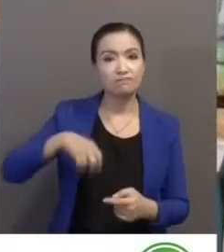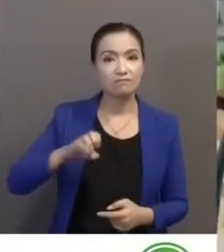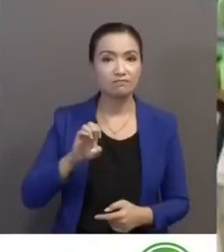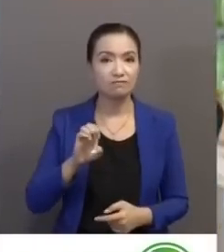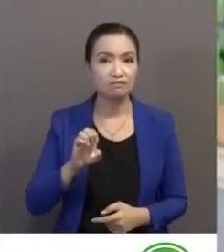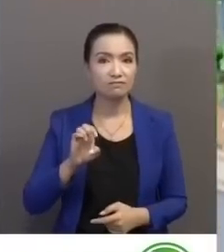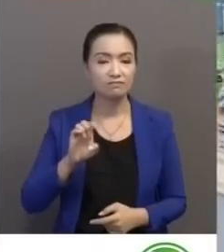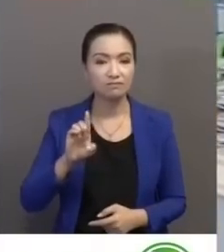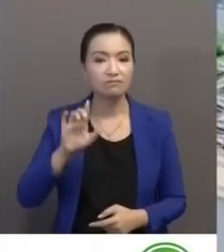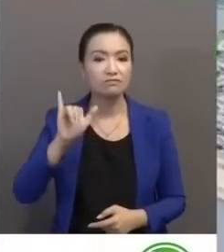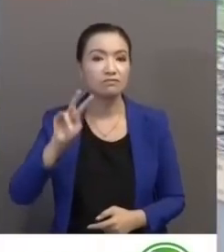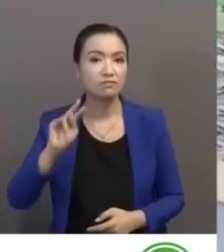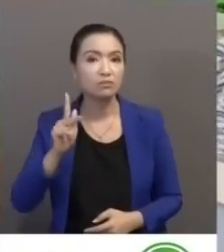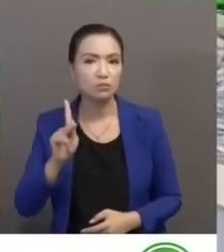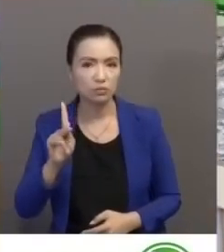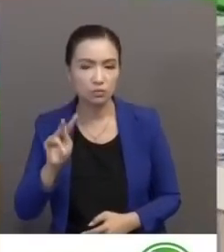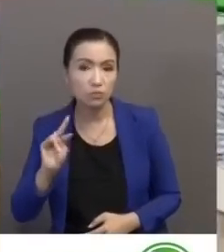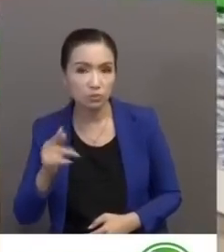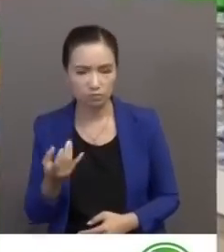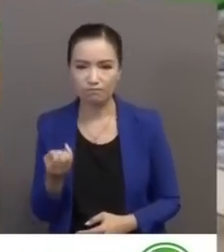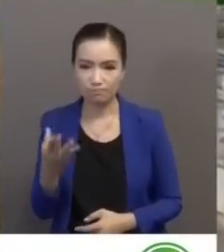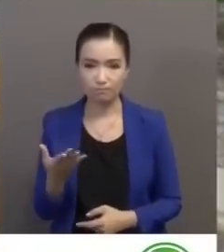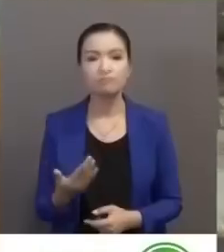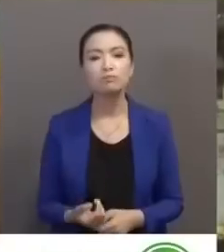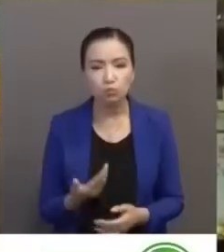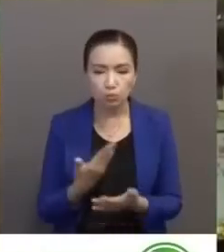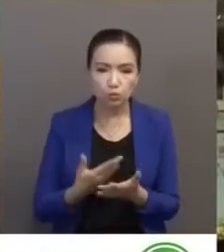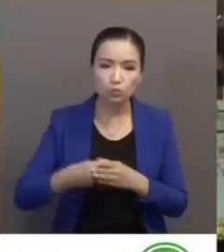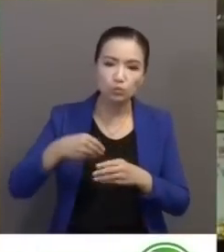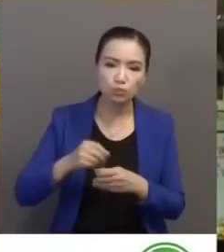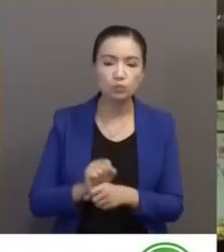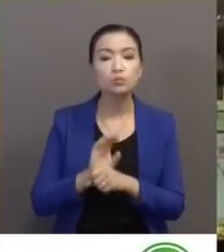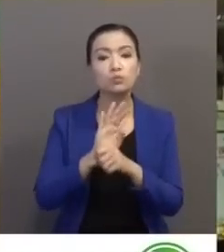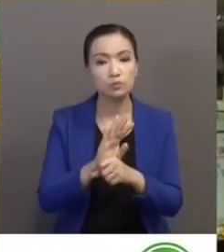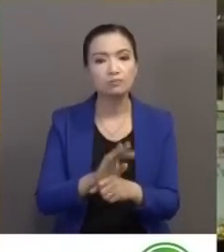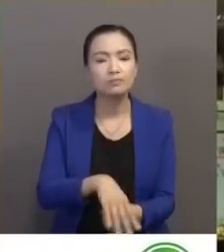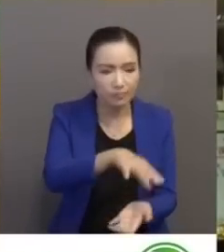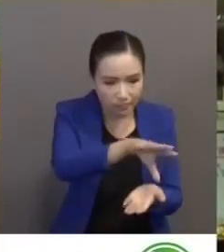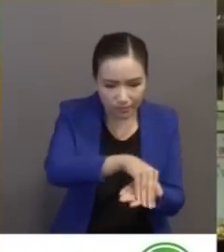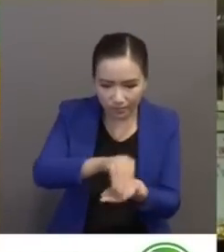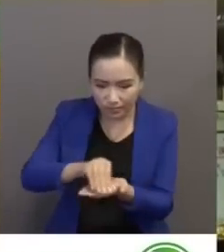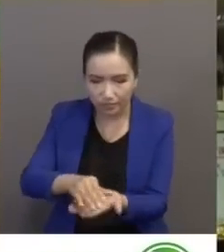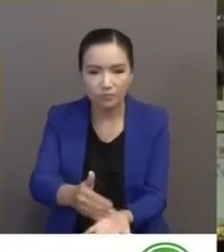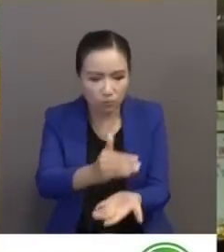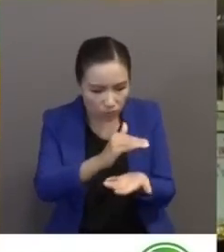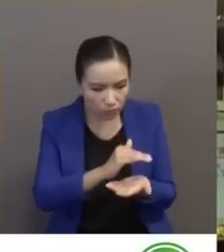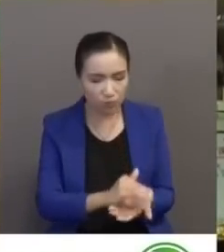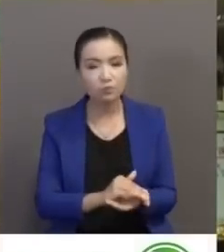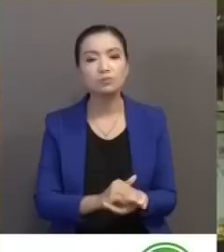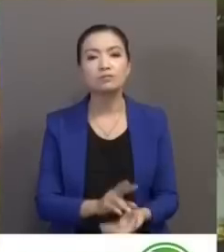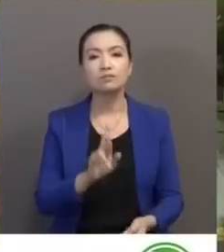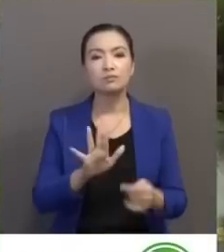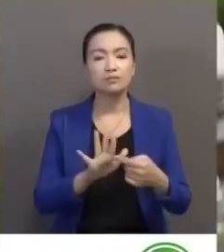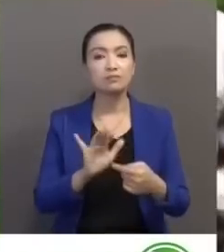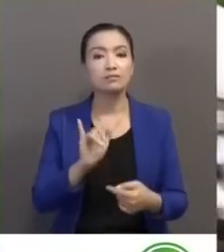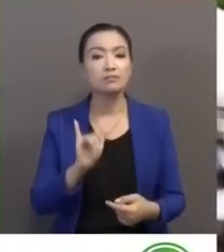ที่สุดส่วนเงินบริจาคแม้กระทั่งปัจจัยถวายพระทุกรูปก็จะนำมารวมเป็นรายได้ของวัดค่าใช้จ่ายหลัก